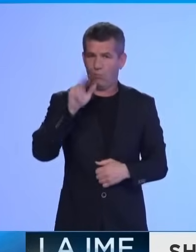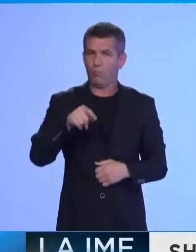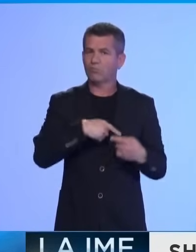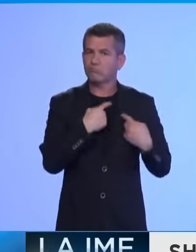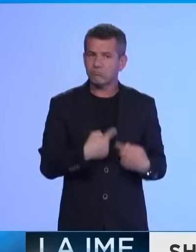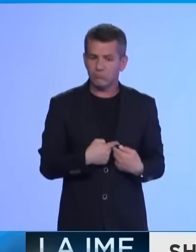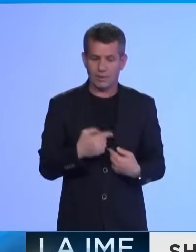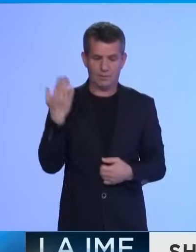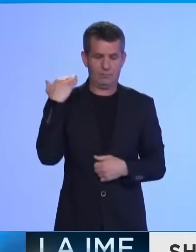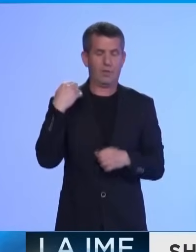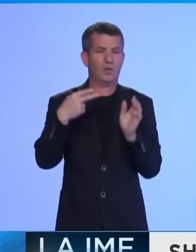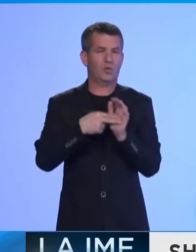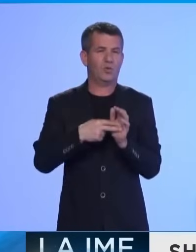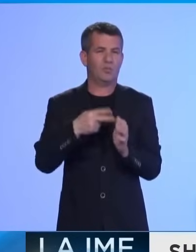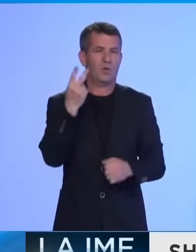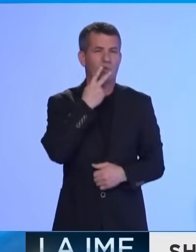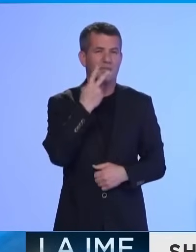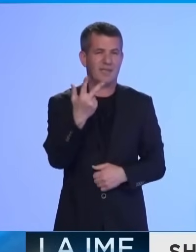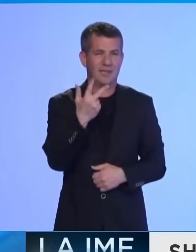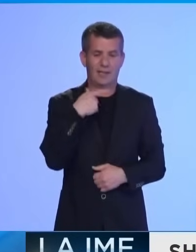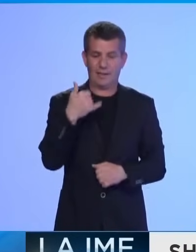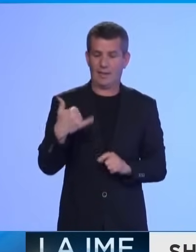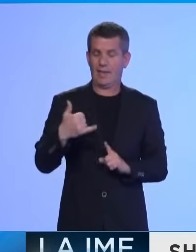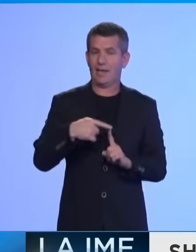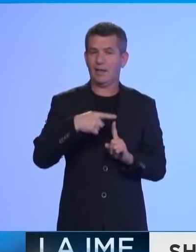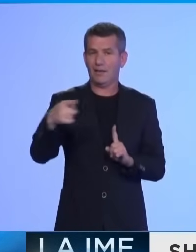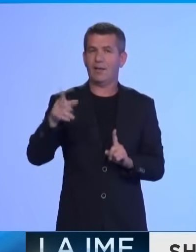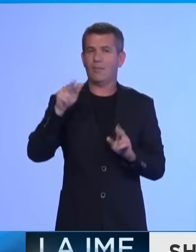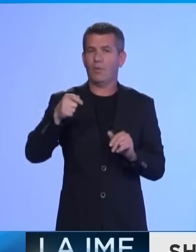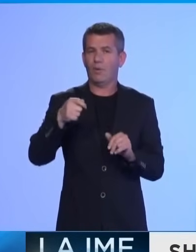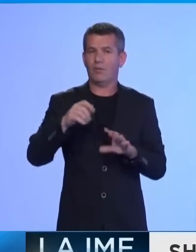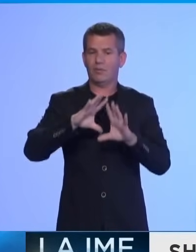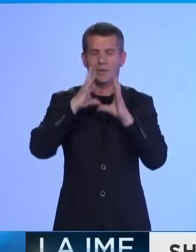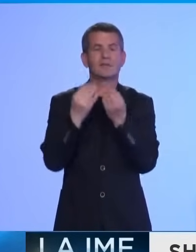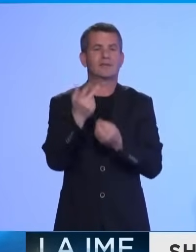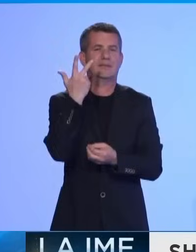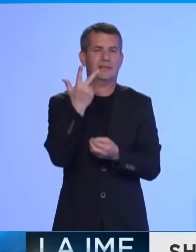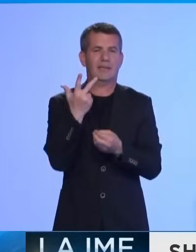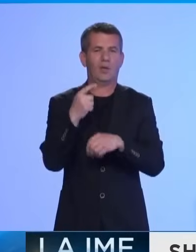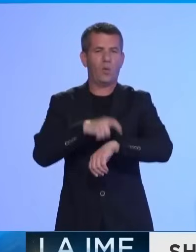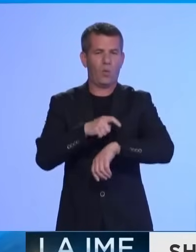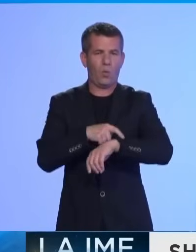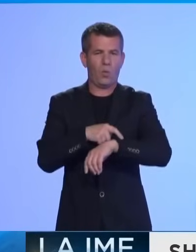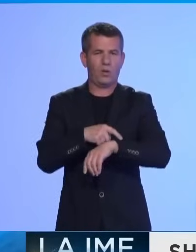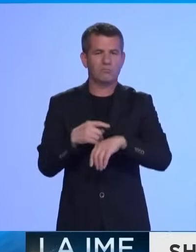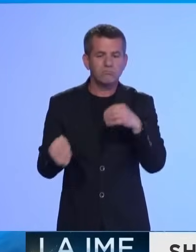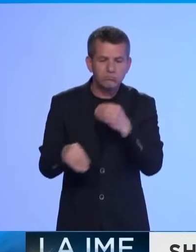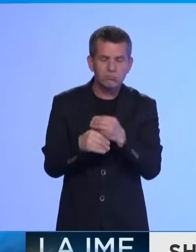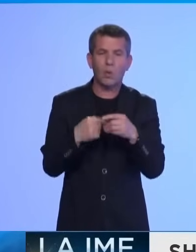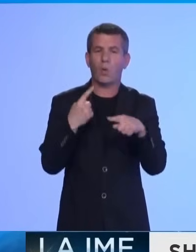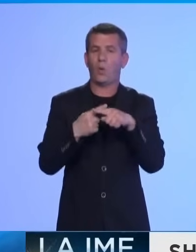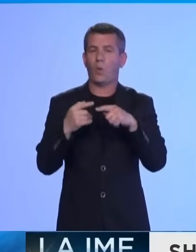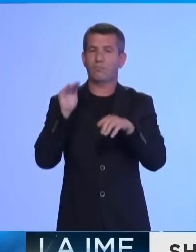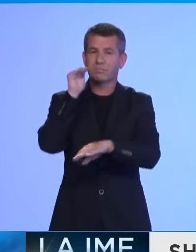prej vitit 2023, që nga janori jenë pagu tri lojt e kategorive të urve shtejës urt e natës dhe urt